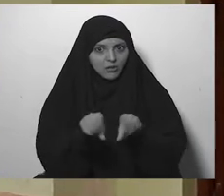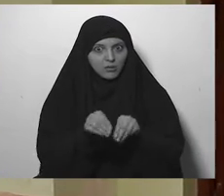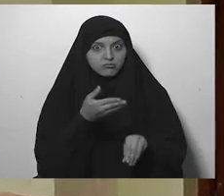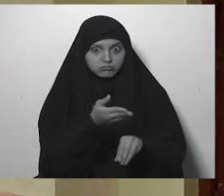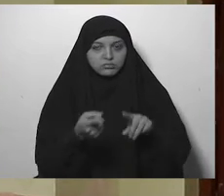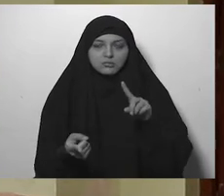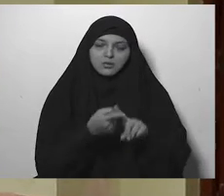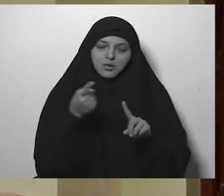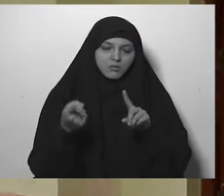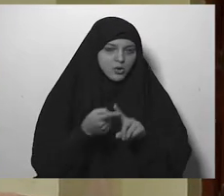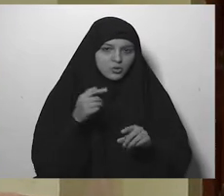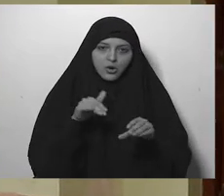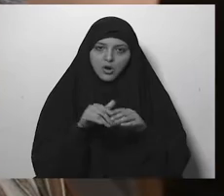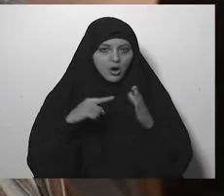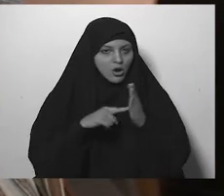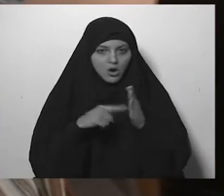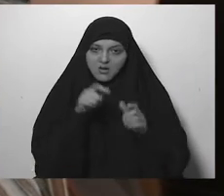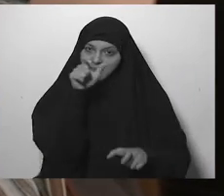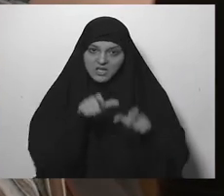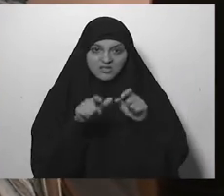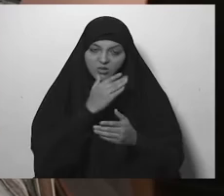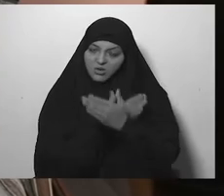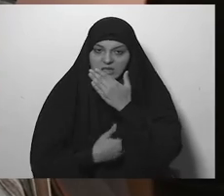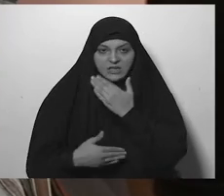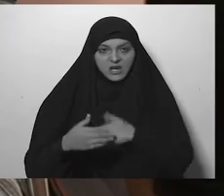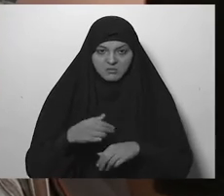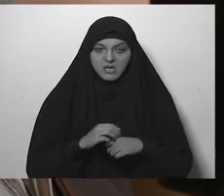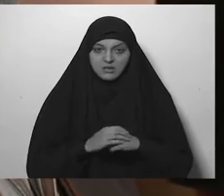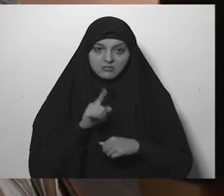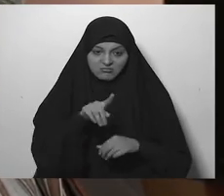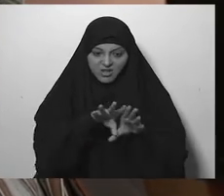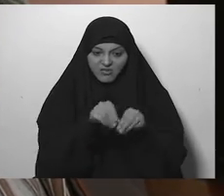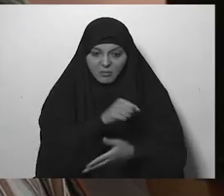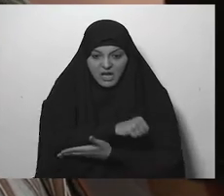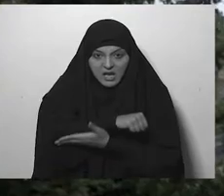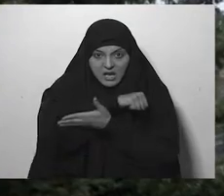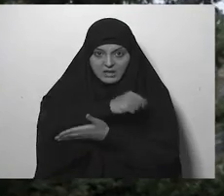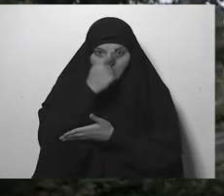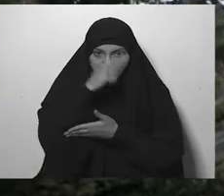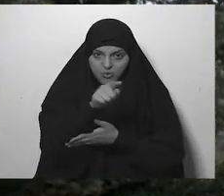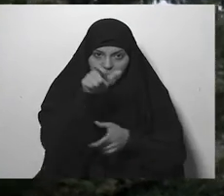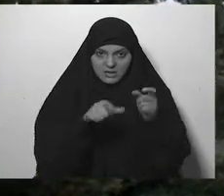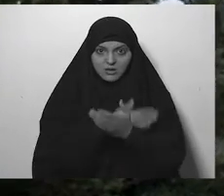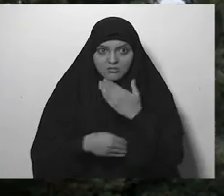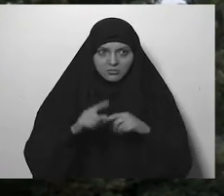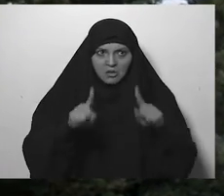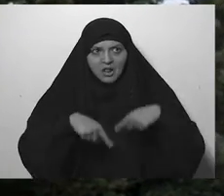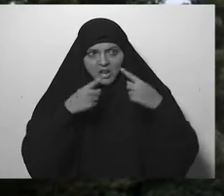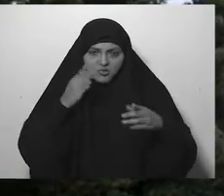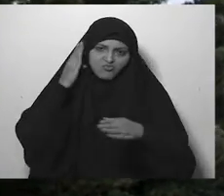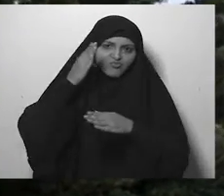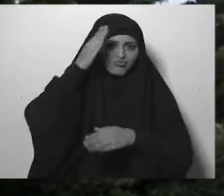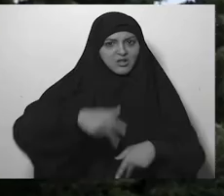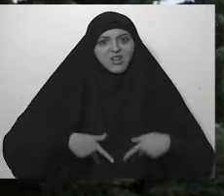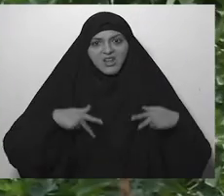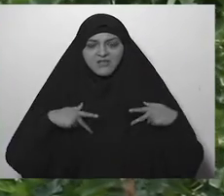La famille est très importante quand la personne a un handicap vraiment. Ils aident la personne handicapée pour aller très loin dans